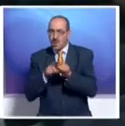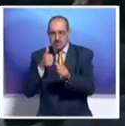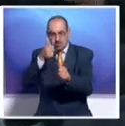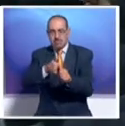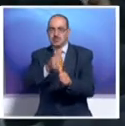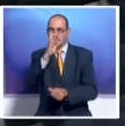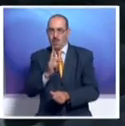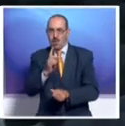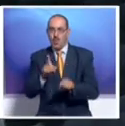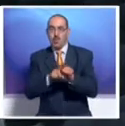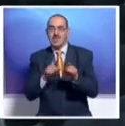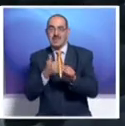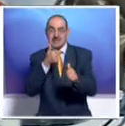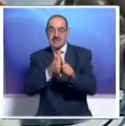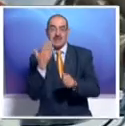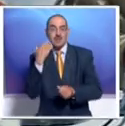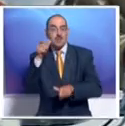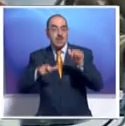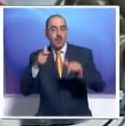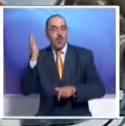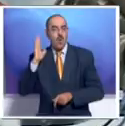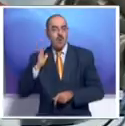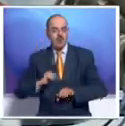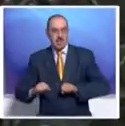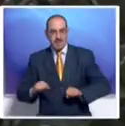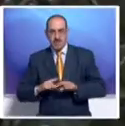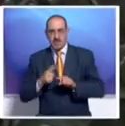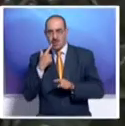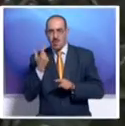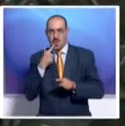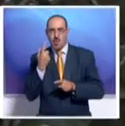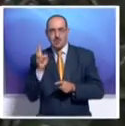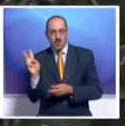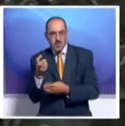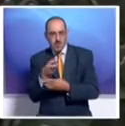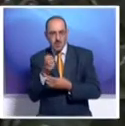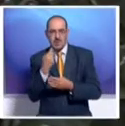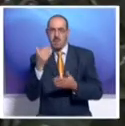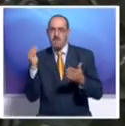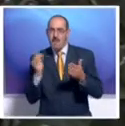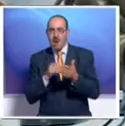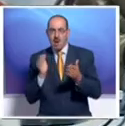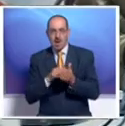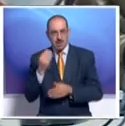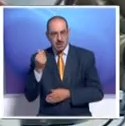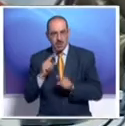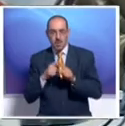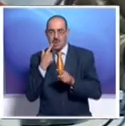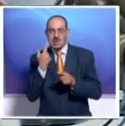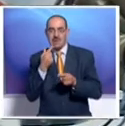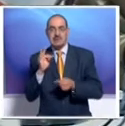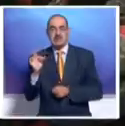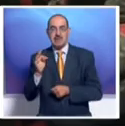الأشخاص بغير وجه حق من قروض بالألاف المليارات وإلحاق ضرر بخزينة